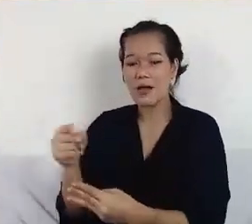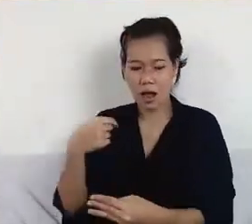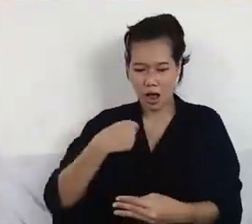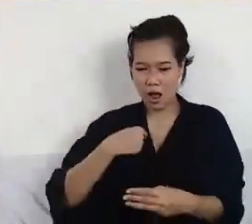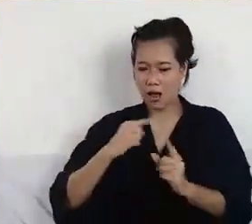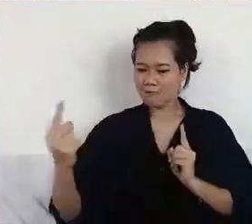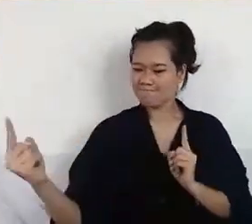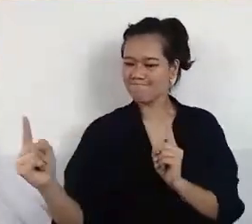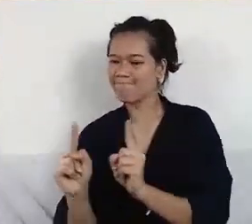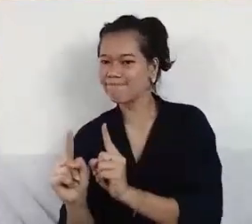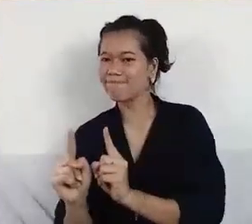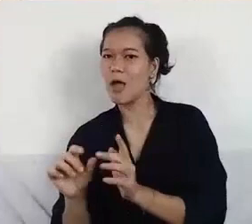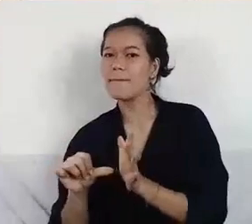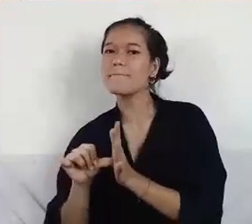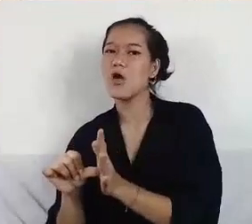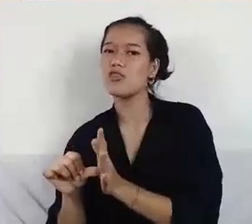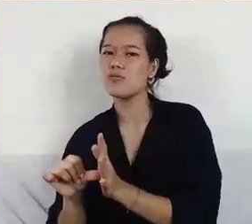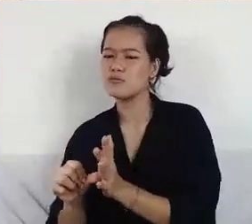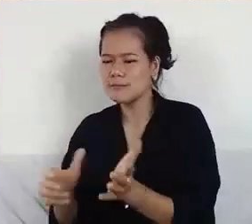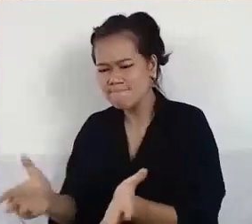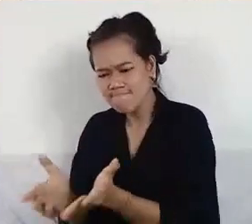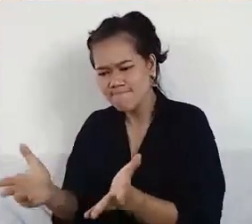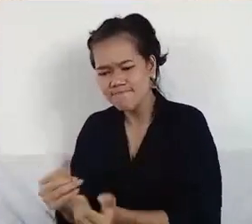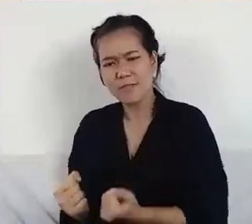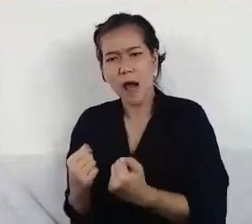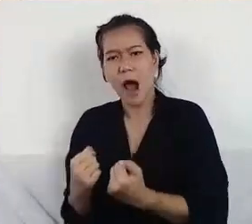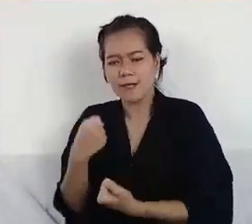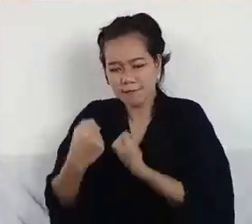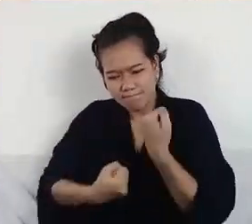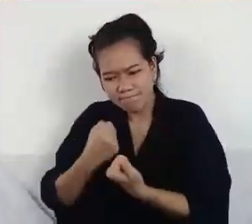yang mampu membangkitkan kembali semangat.